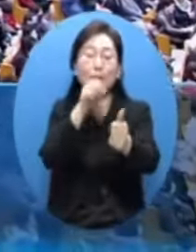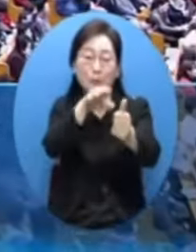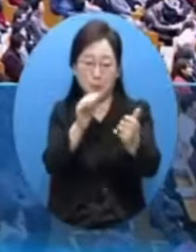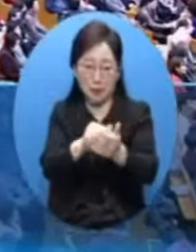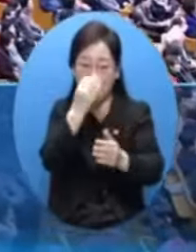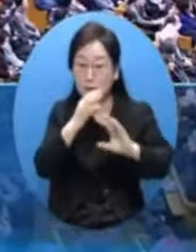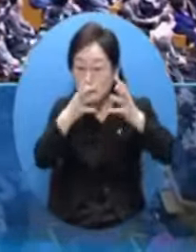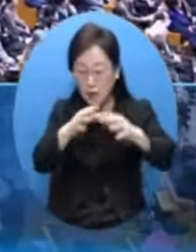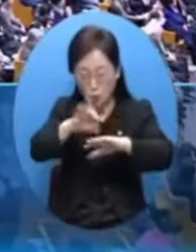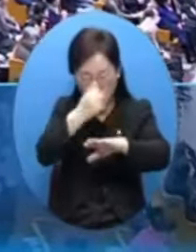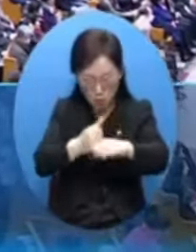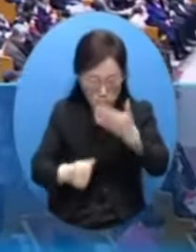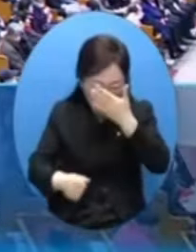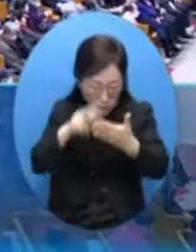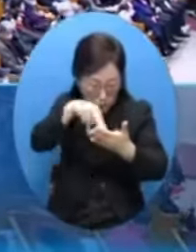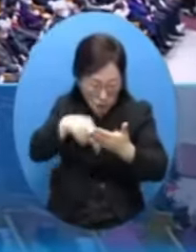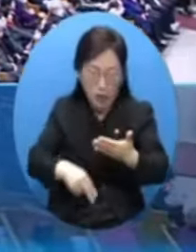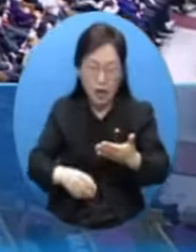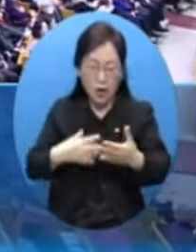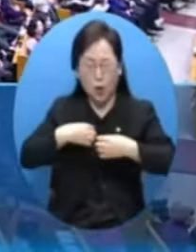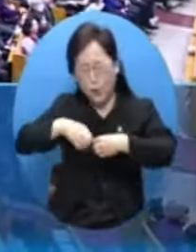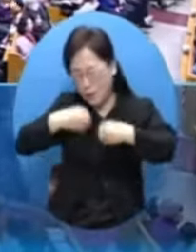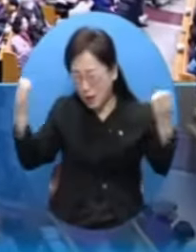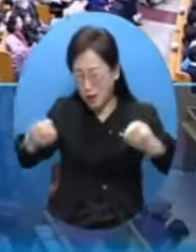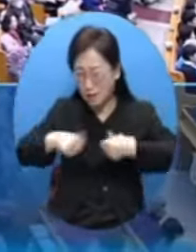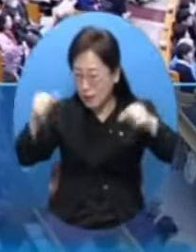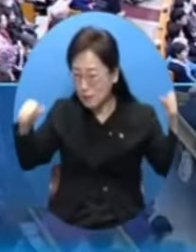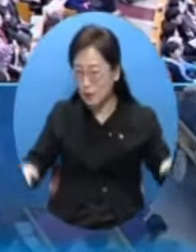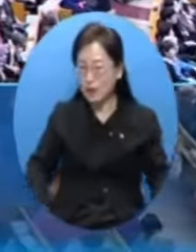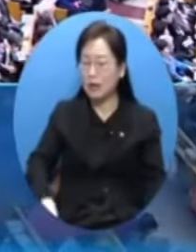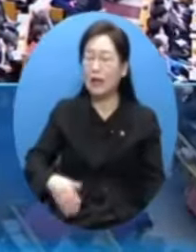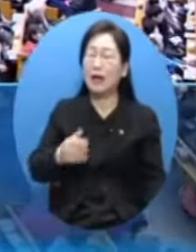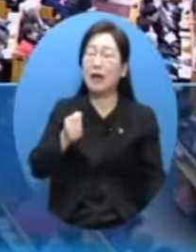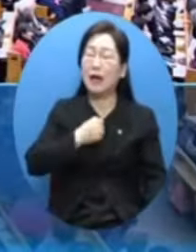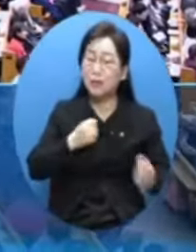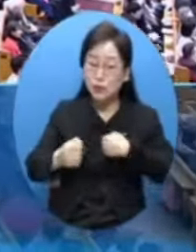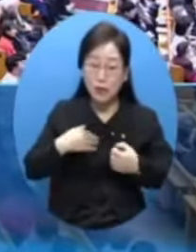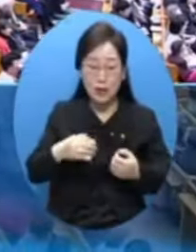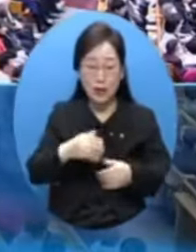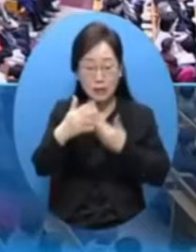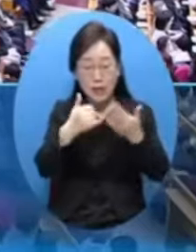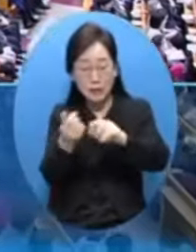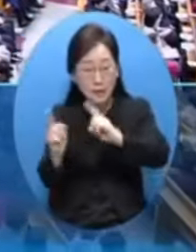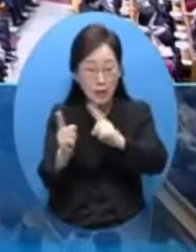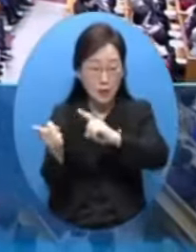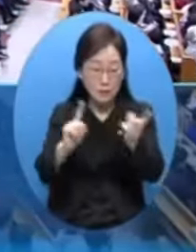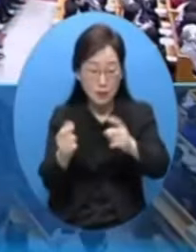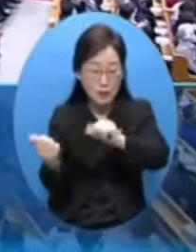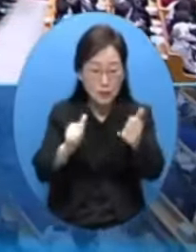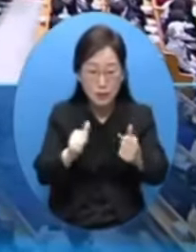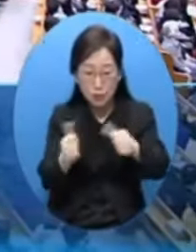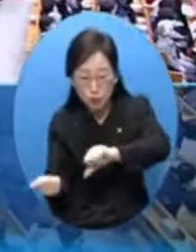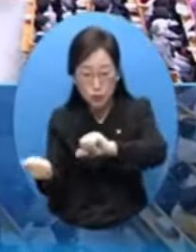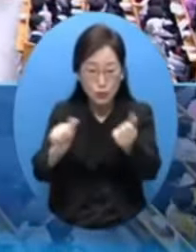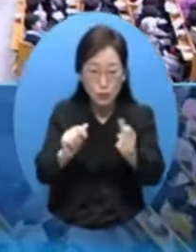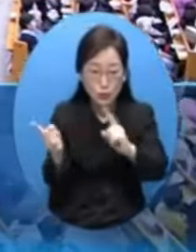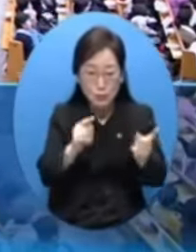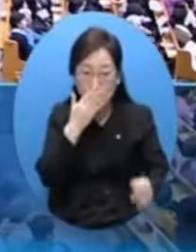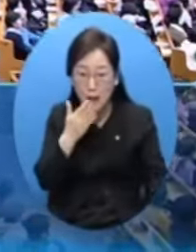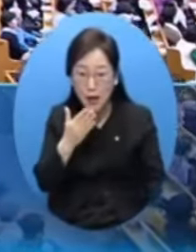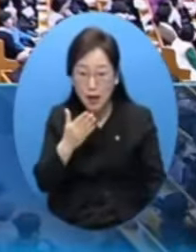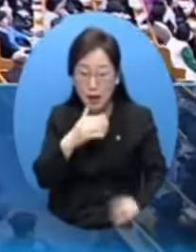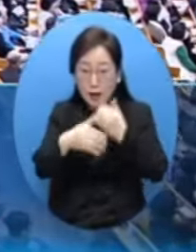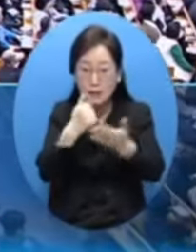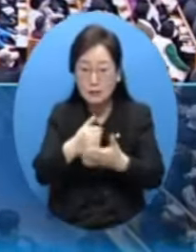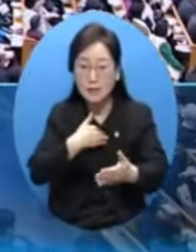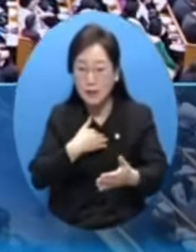그 글을 읽고 자기 옷을 찢으며 이르되 내가 사람을 죽이고 살리는 하나님이냐? 그가 어찌하여 사람을 내게로 보내 그의 나병을